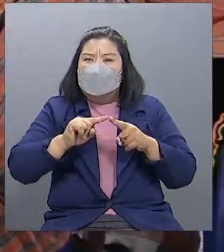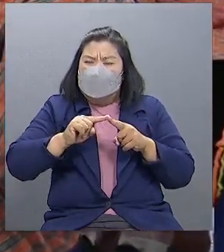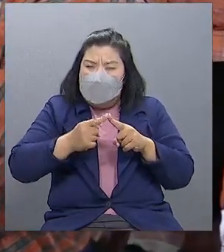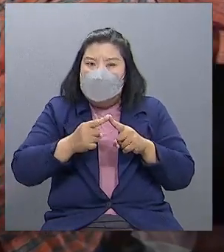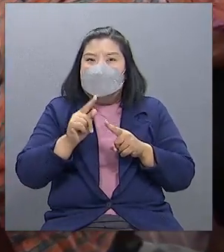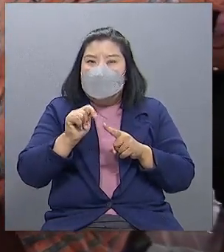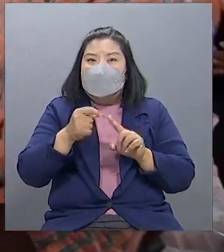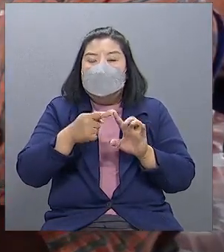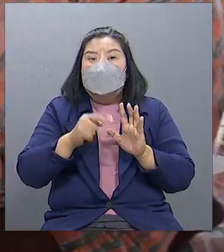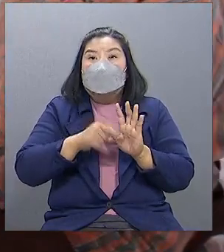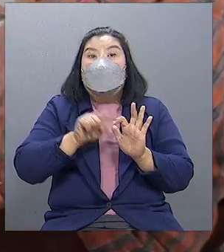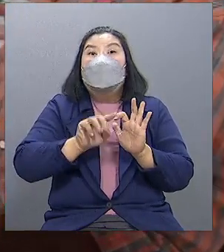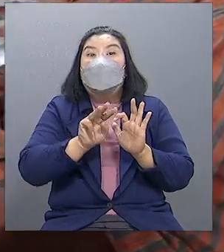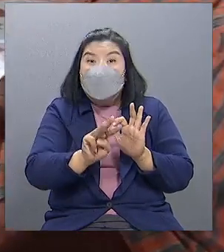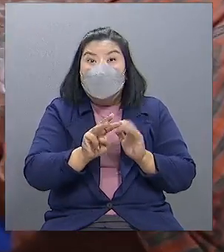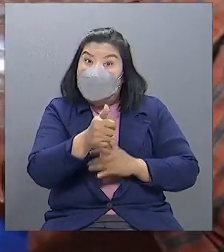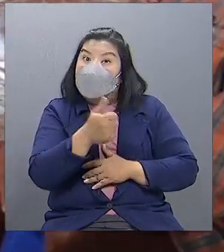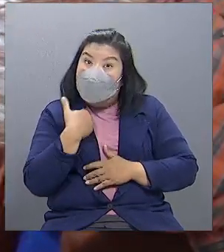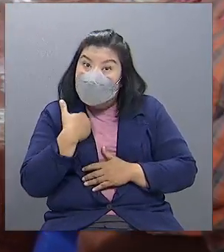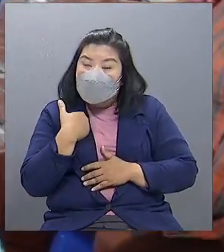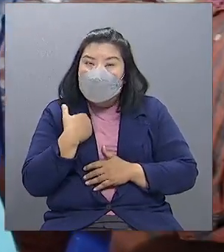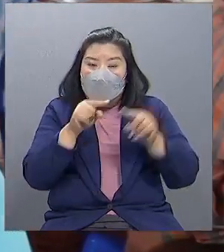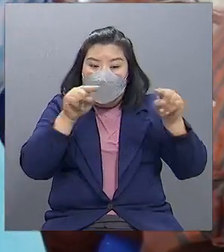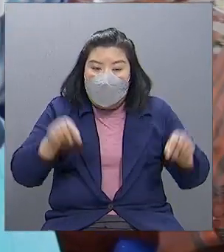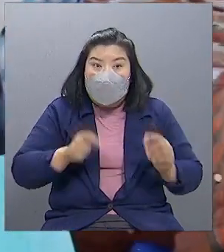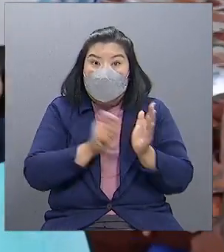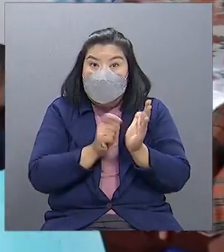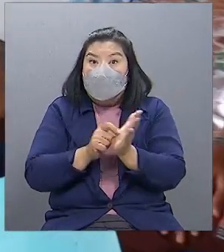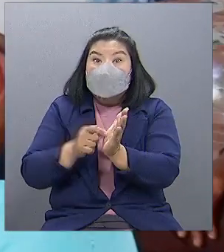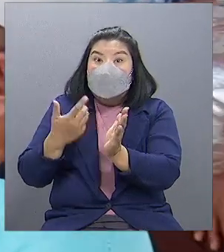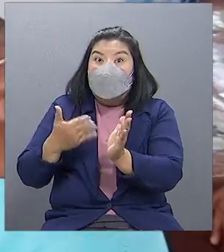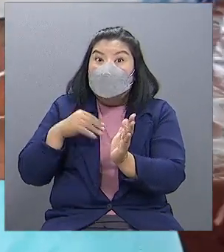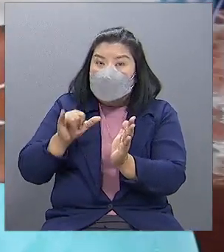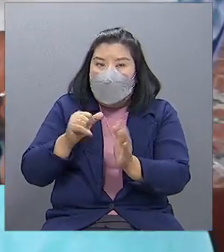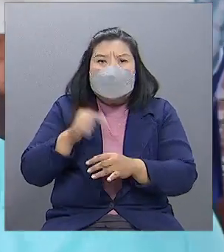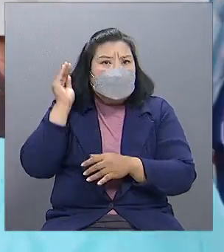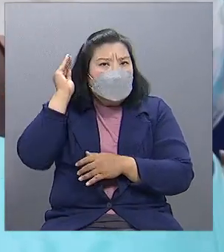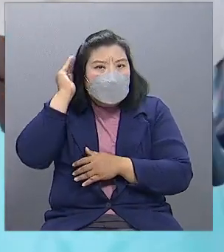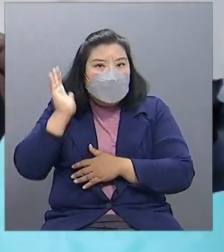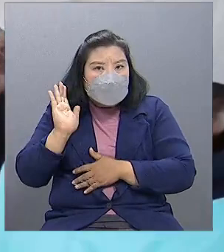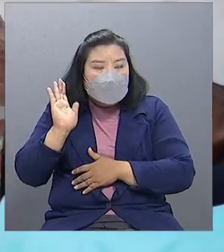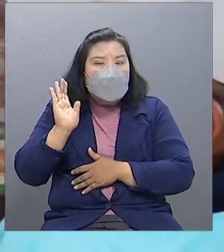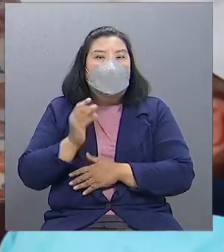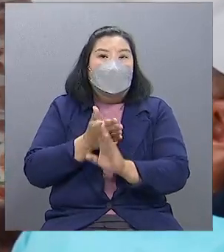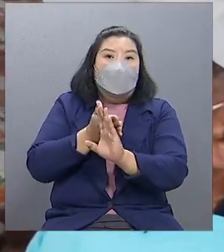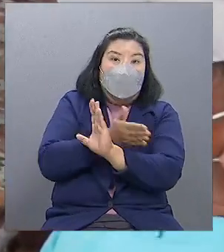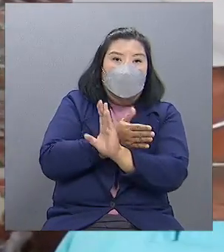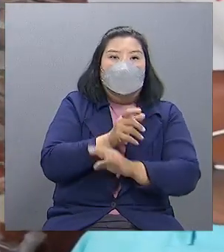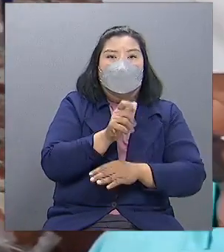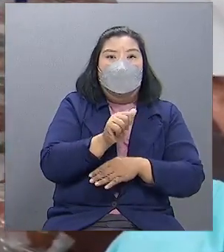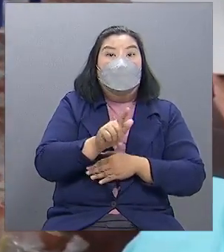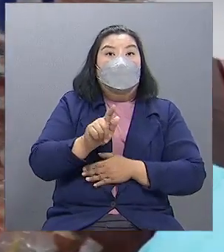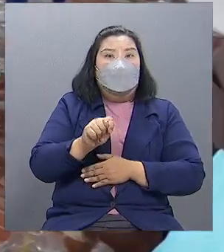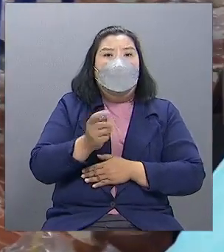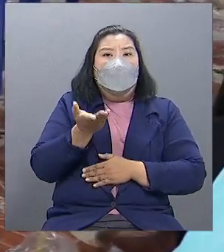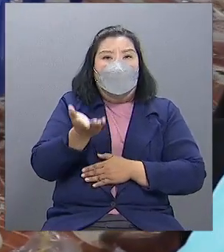หน้านี้อน้รัชวัตก็มหนางสืให้โงงานหยุดการหลอ